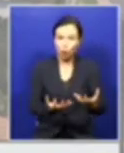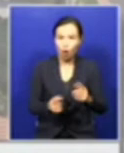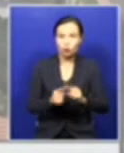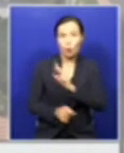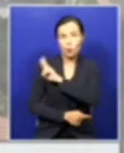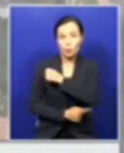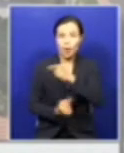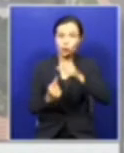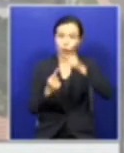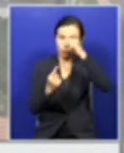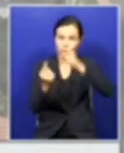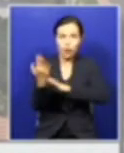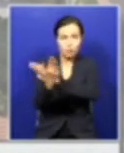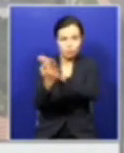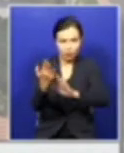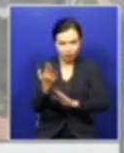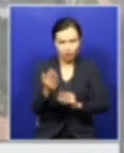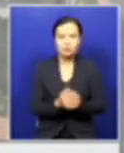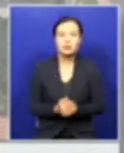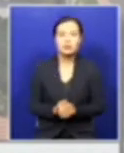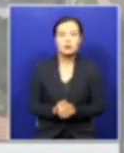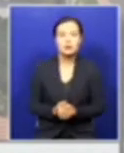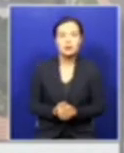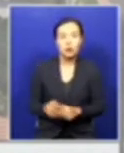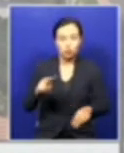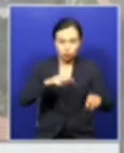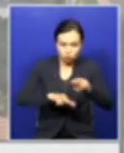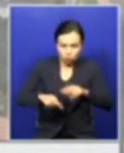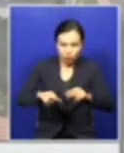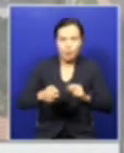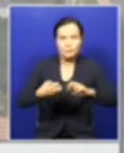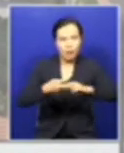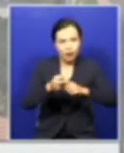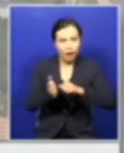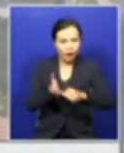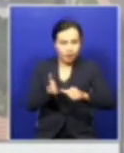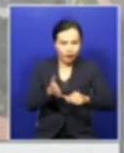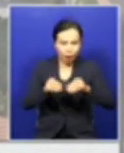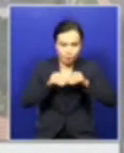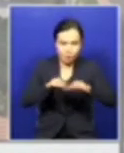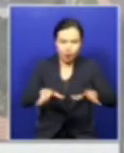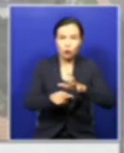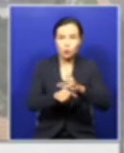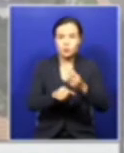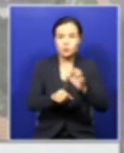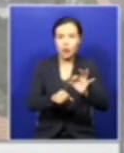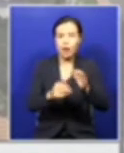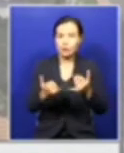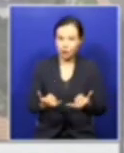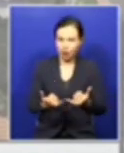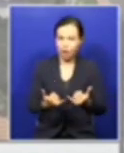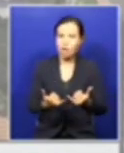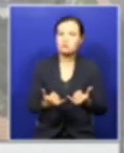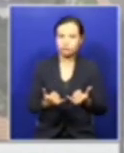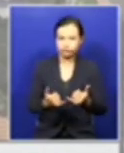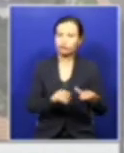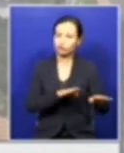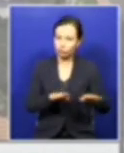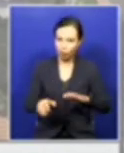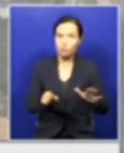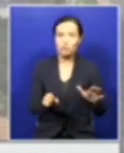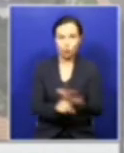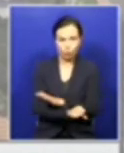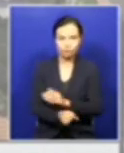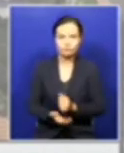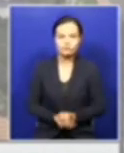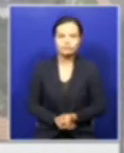ของไทยจะสามารถรองรับวิกฤตการระบาดของโควิด-19 ในครั้งนี้ได้อย่างแน่นอนจ